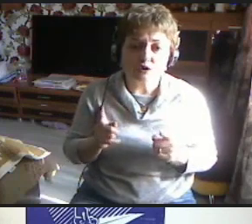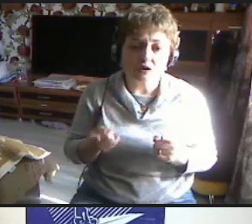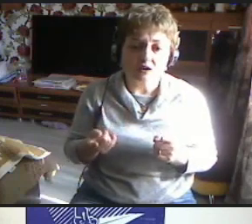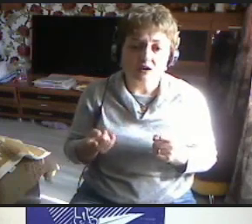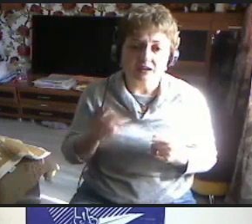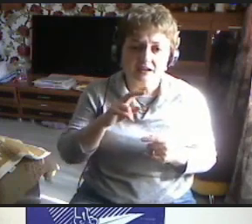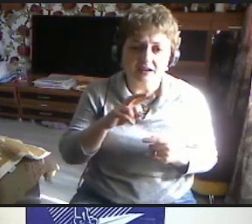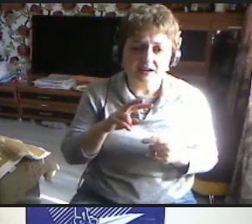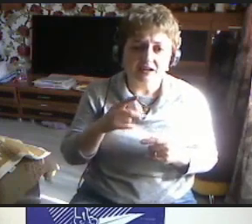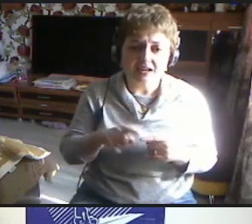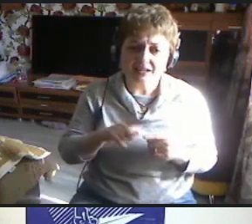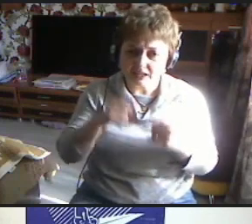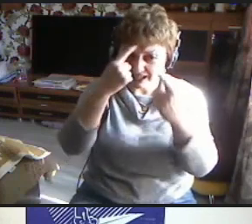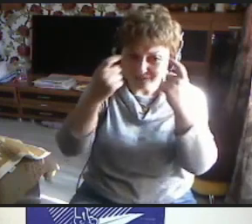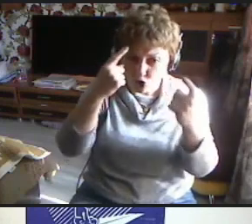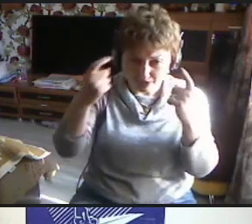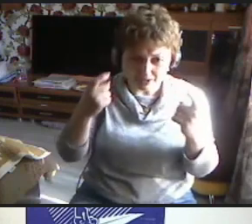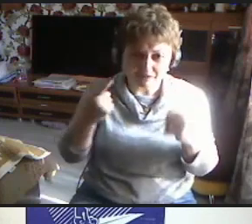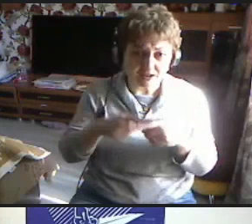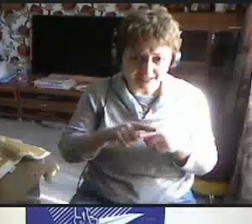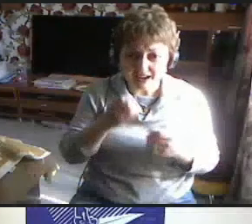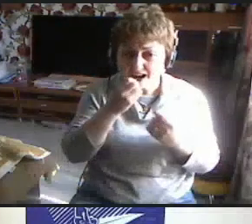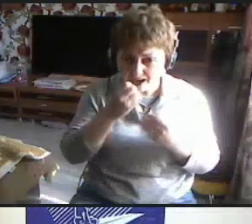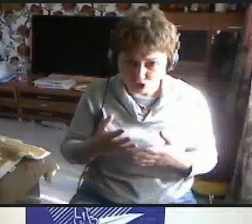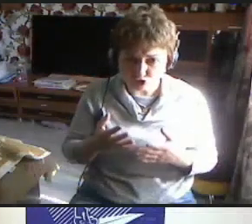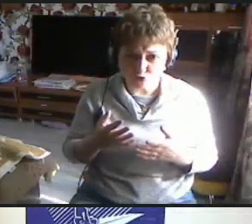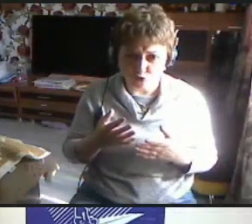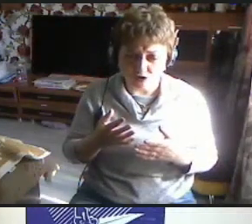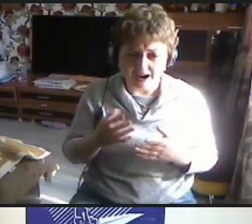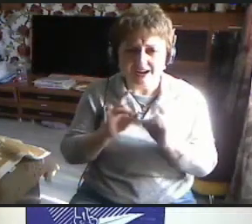информирование это хорошо. Информирование это хорошо, да. Рассказ